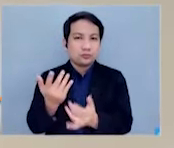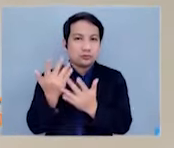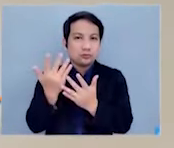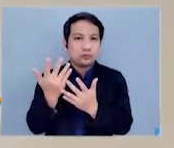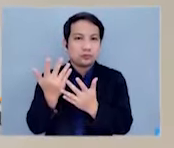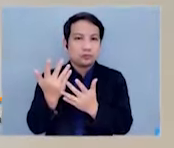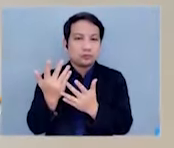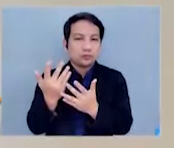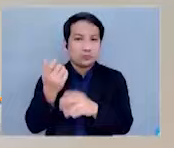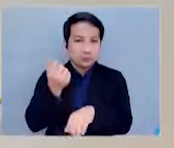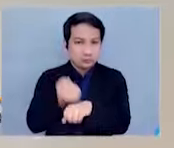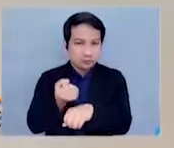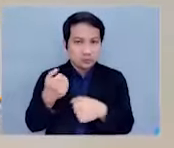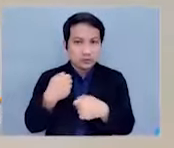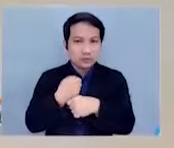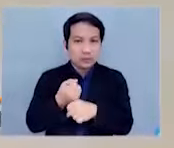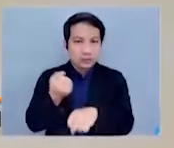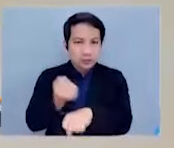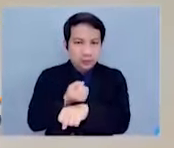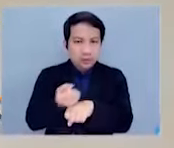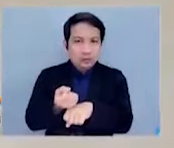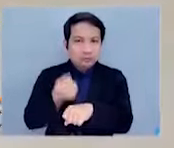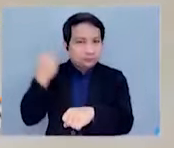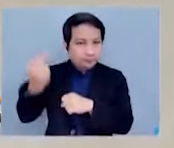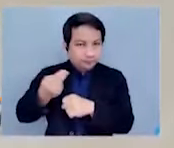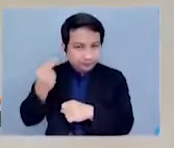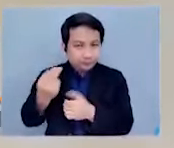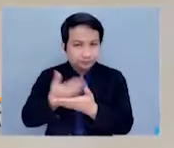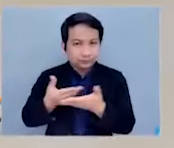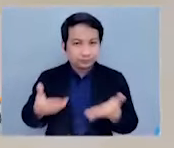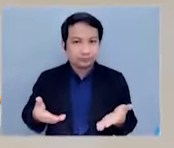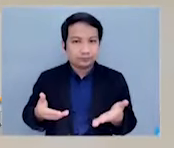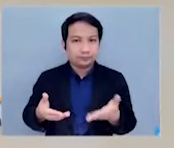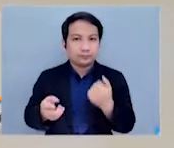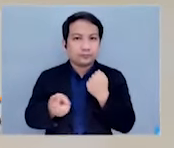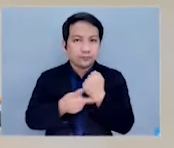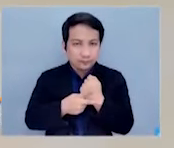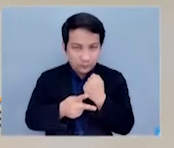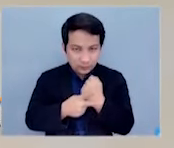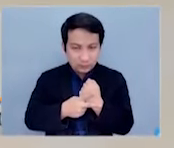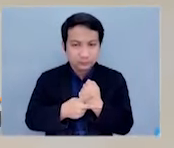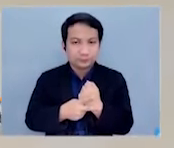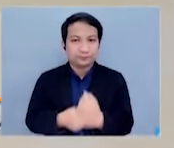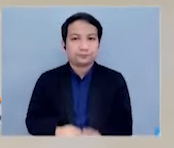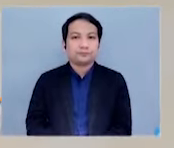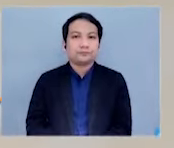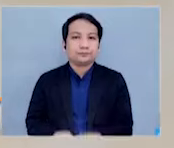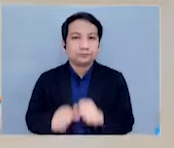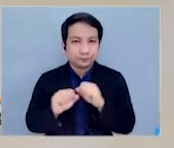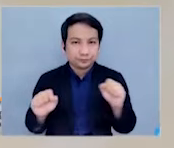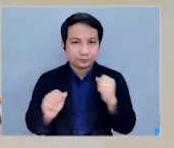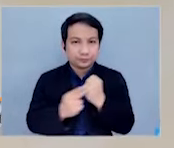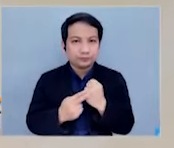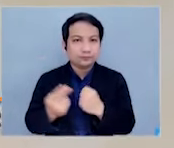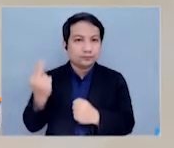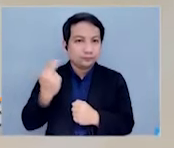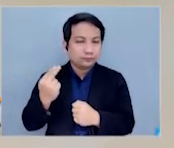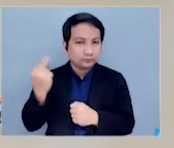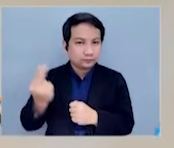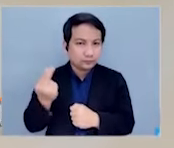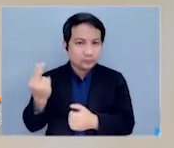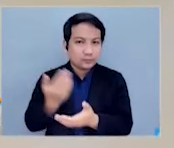mga historical equipment po, i-ano po natin yan, i-preserve po natin. Meron po kaming